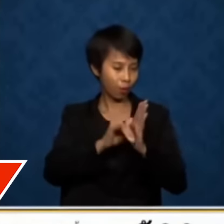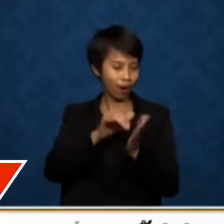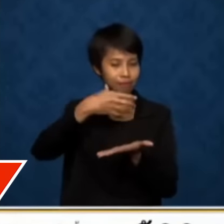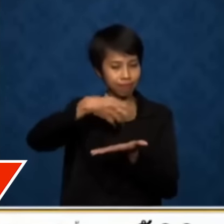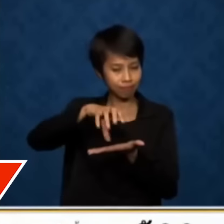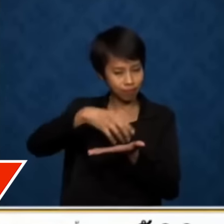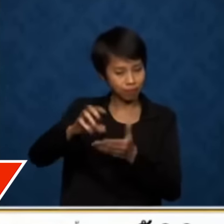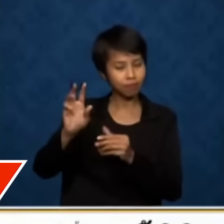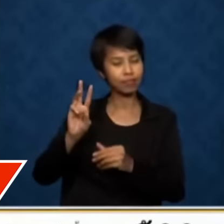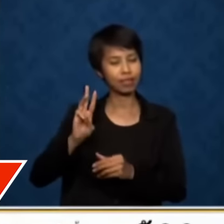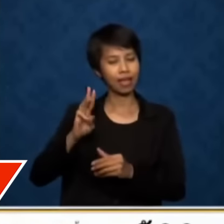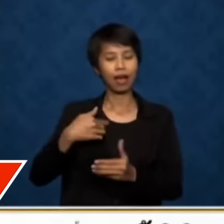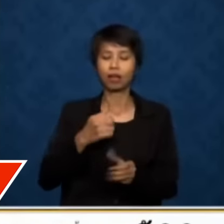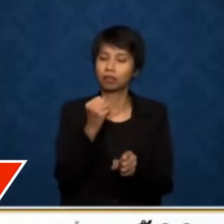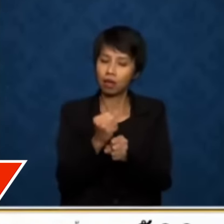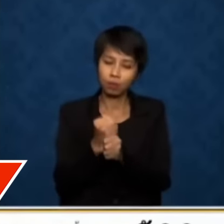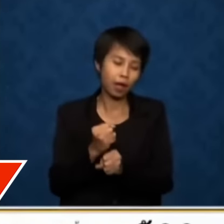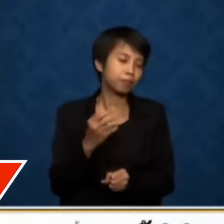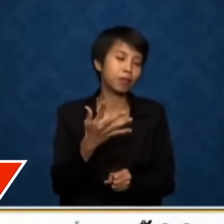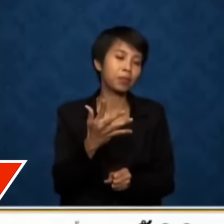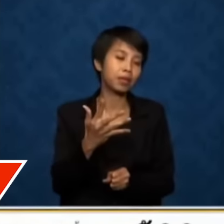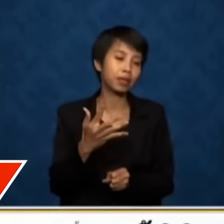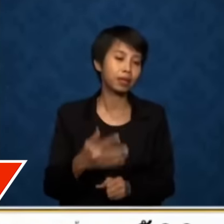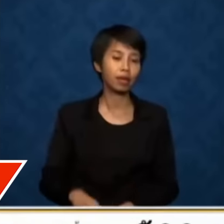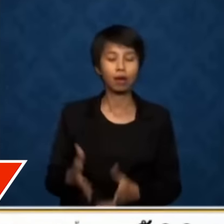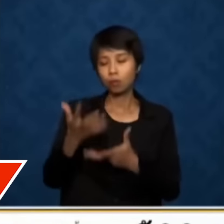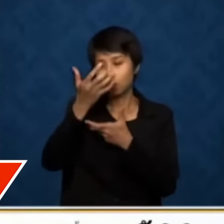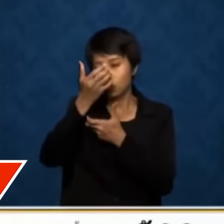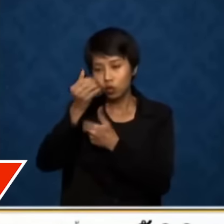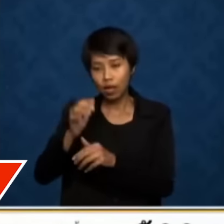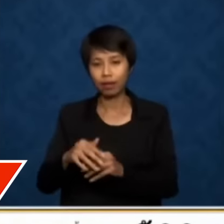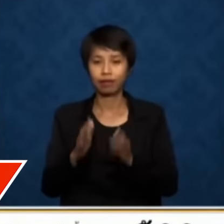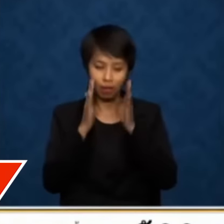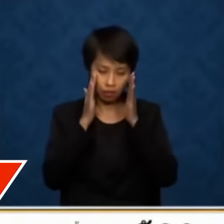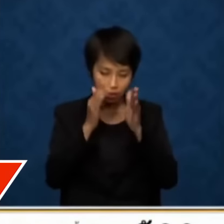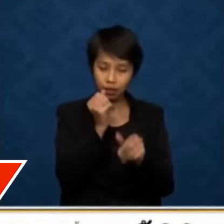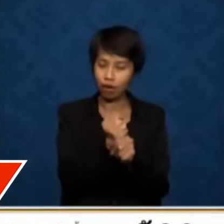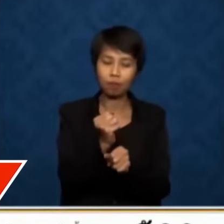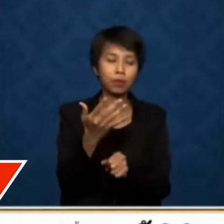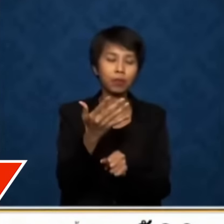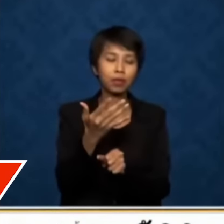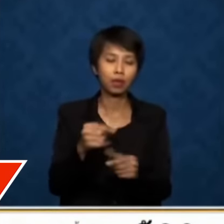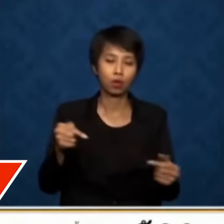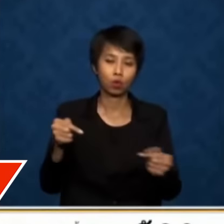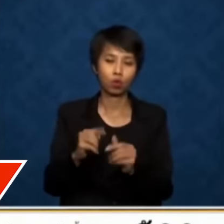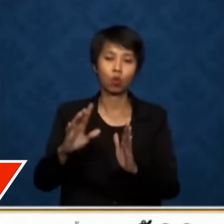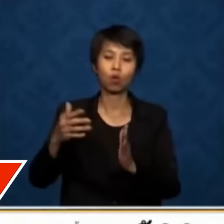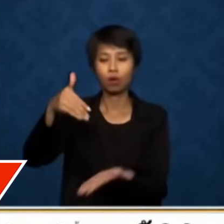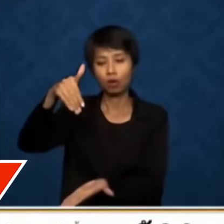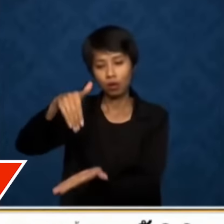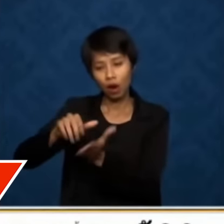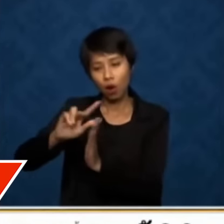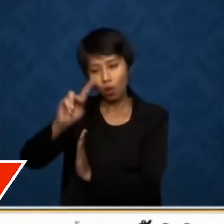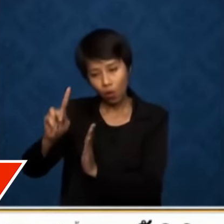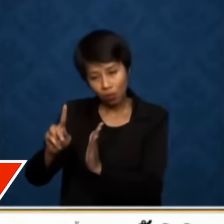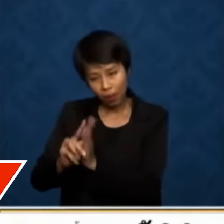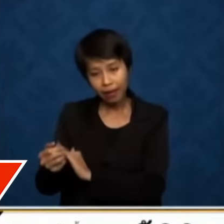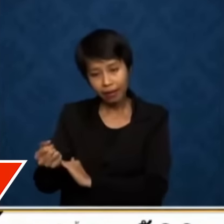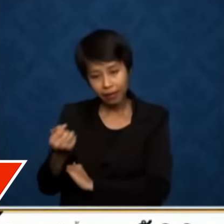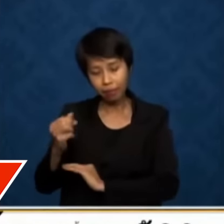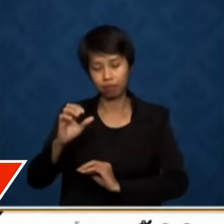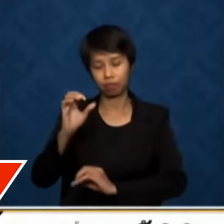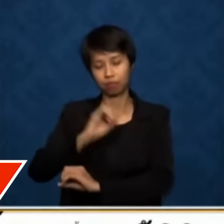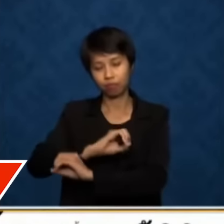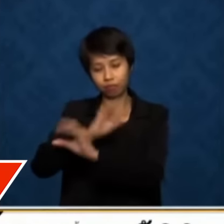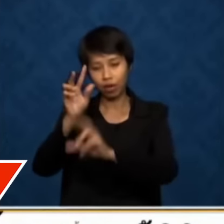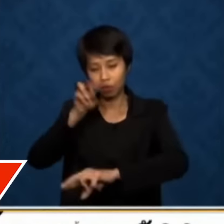ไม่จริงใจไม่ตั้งใจเพิกเฉยแม้ว่าจะเป็นการฟื้นฟูหลักนิติธรรมที่เข้มแข็งมีประสิทธิภาพโปร่งใ